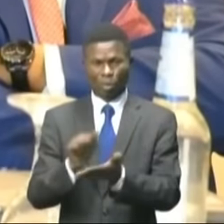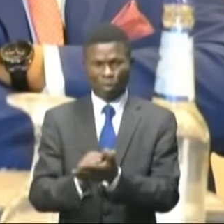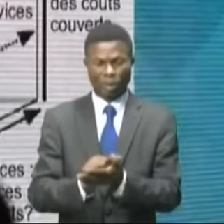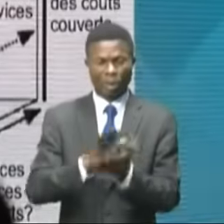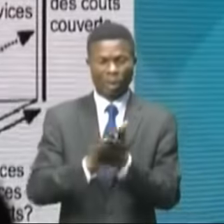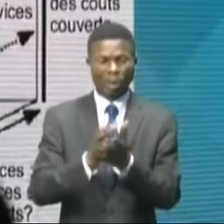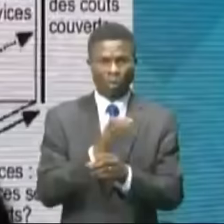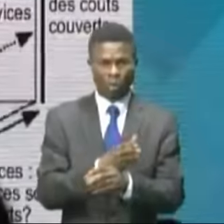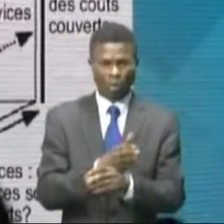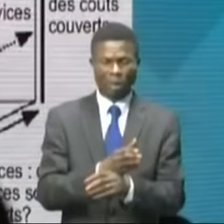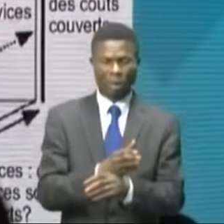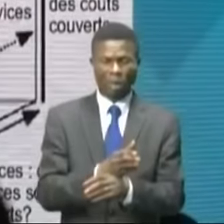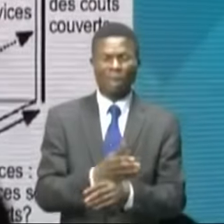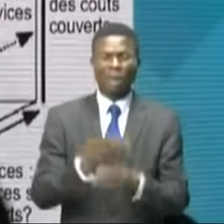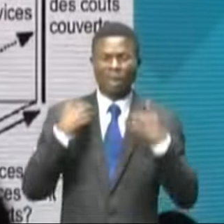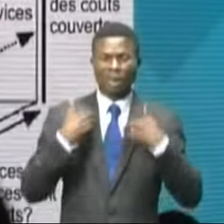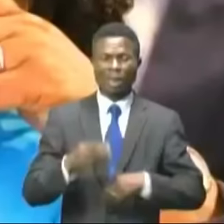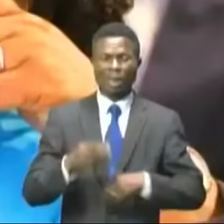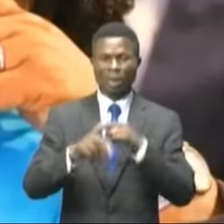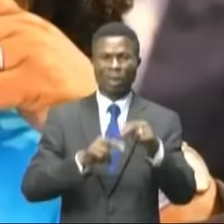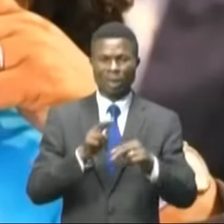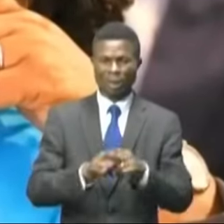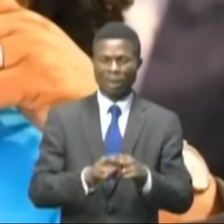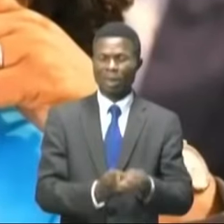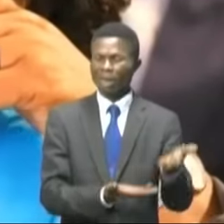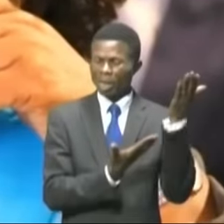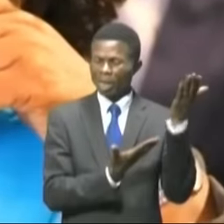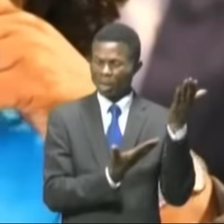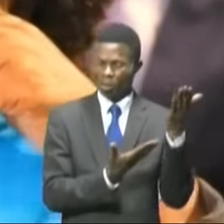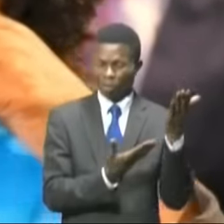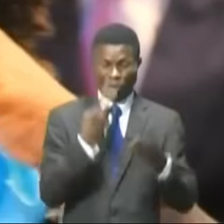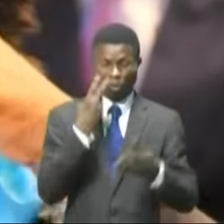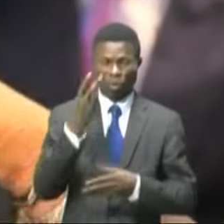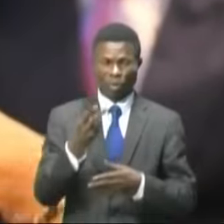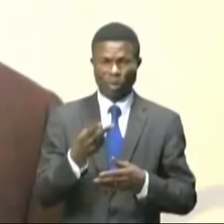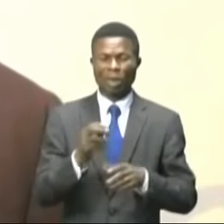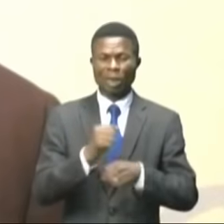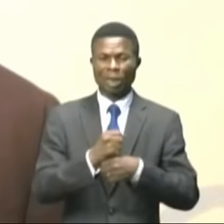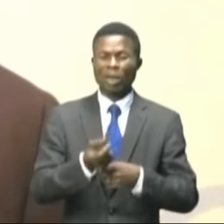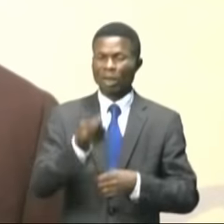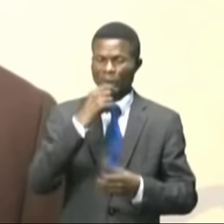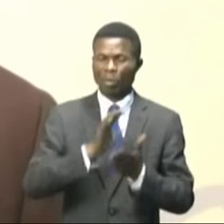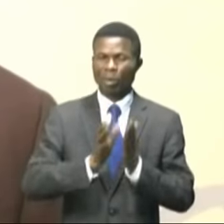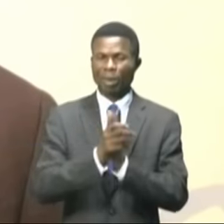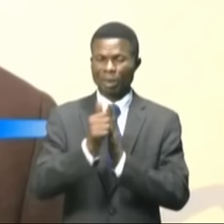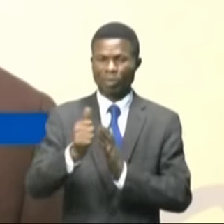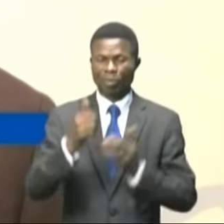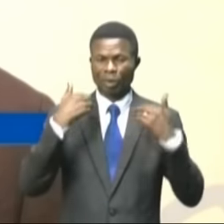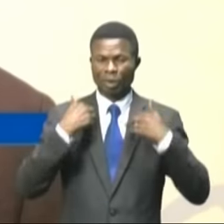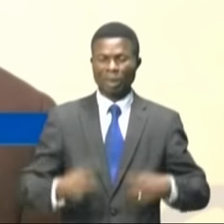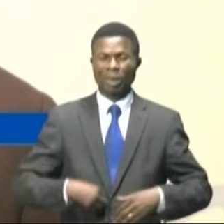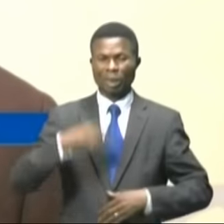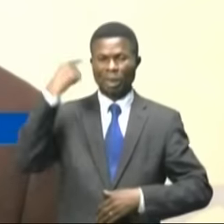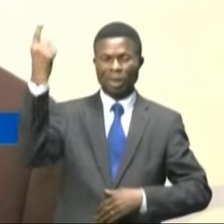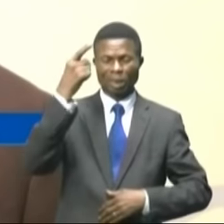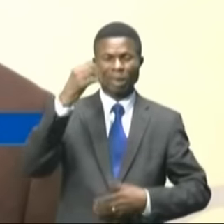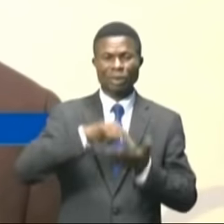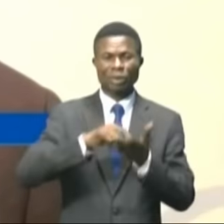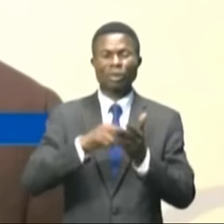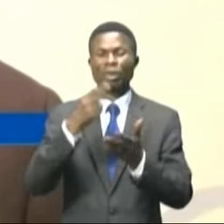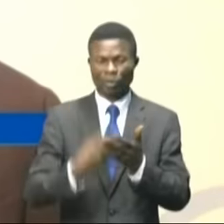forums nationaux visent également un impact positif sur la qualité de soins. Qui dit santé universelle, couverture santé universelle